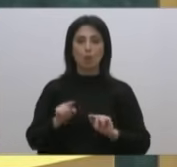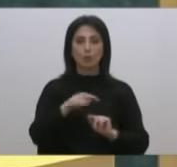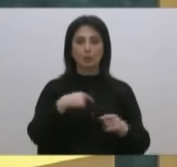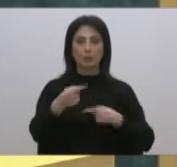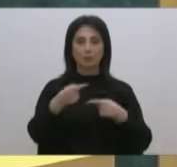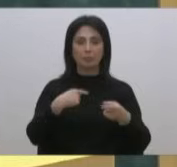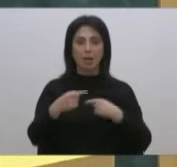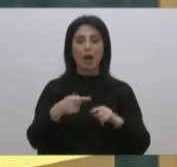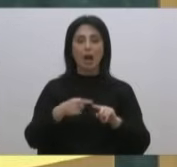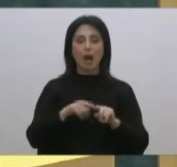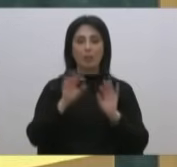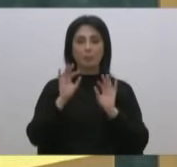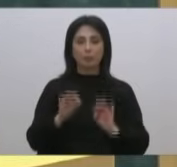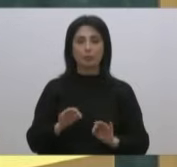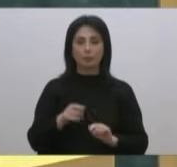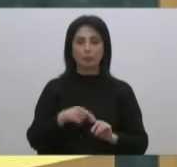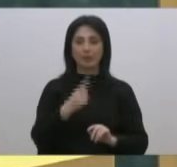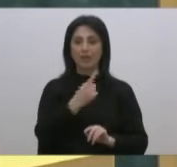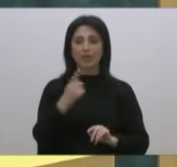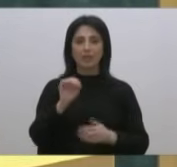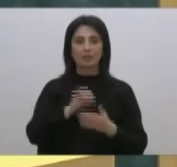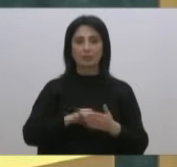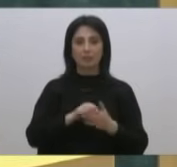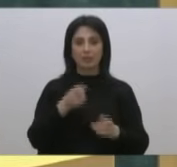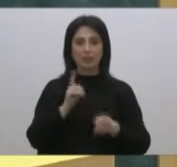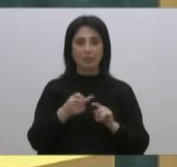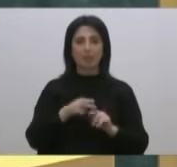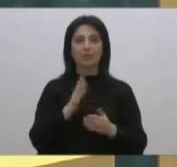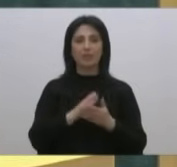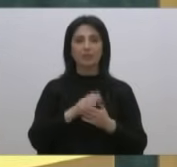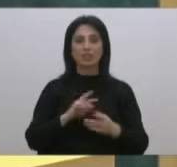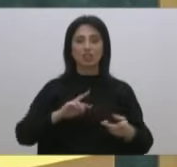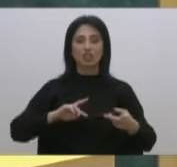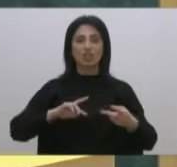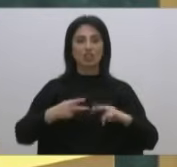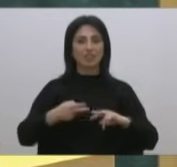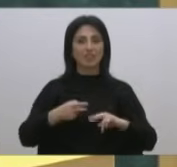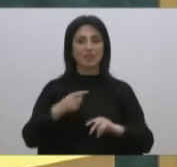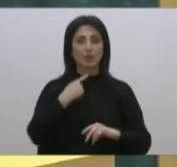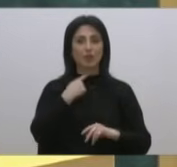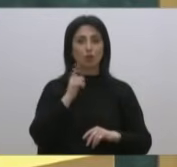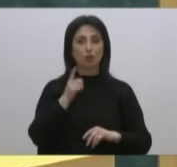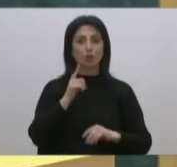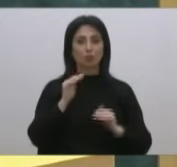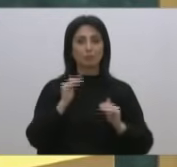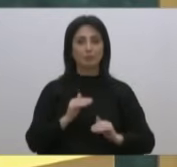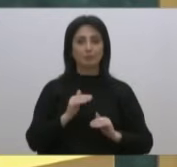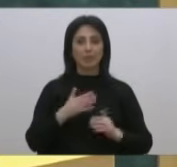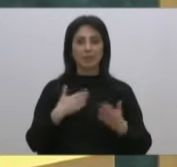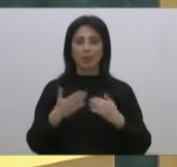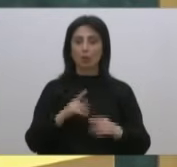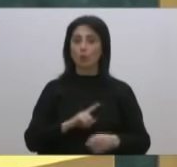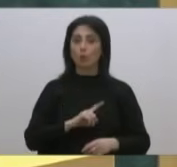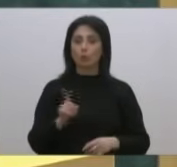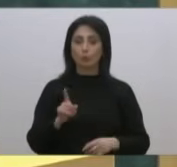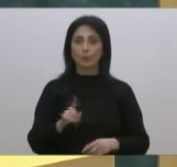ოპოზიციასთან მიმართების. Სწორედ ამიტომ და ერთ-ერთი მიზეზი ნამდვილად ეს გახლავთ, შეიცვალეს მათ ტონი და დამოკიდებულება.